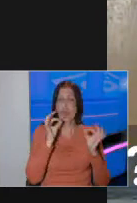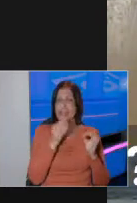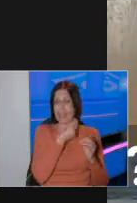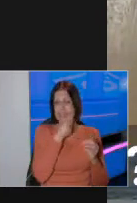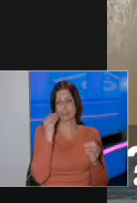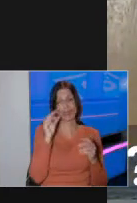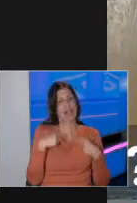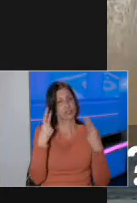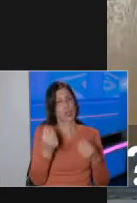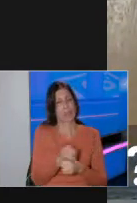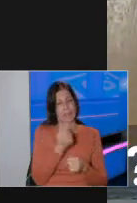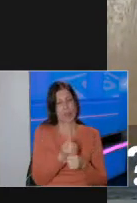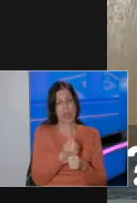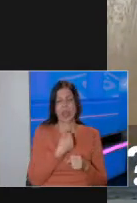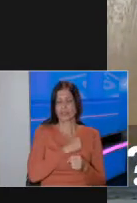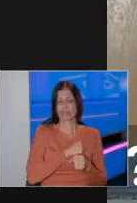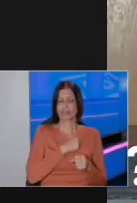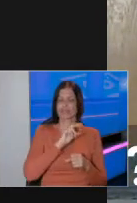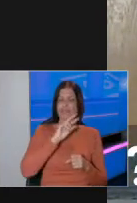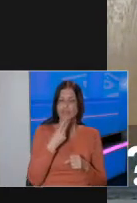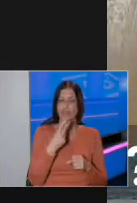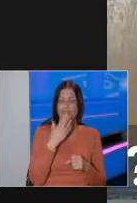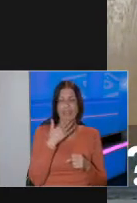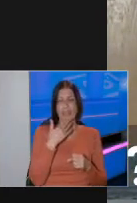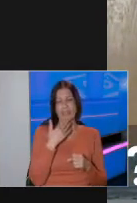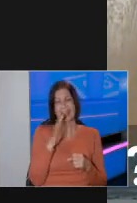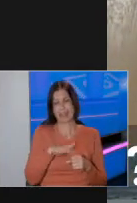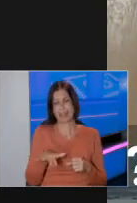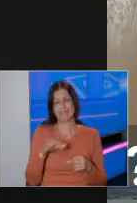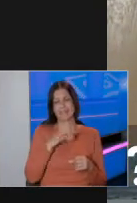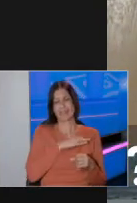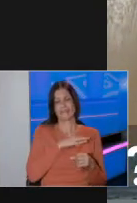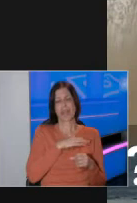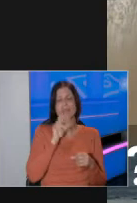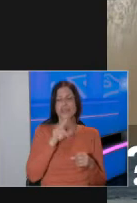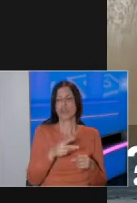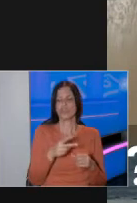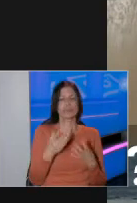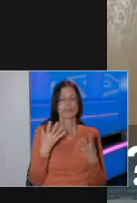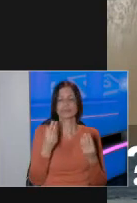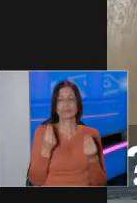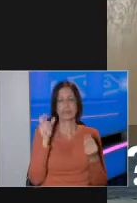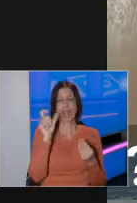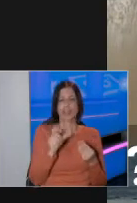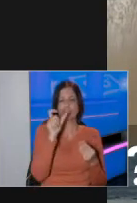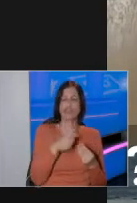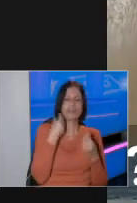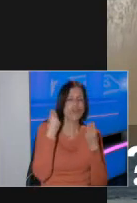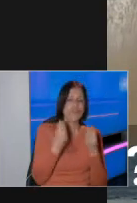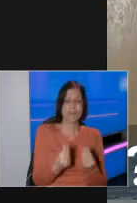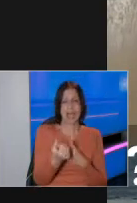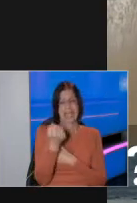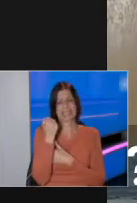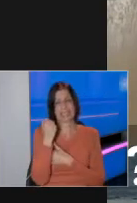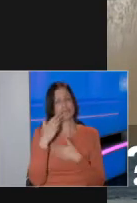לפעולה. לצערנו הרב, שוב הילדים נופלים בין הכיסאות, ויש כאן ענף שלם של אנשים טובים,